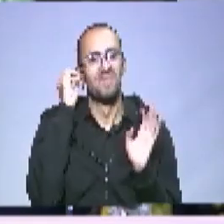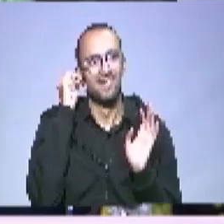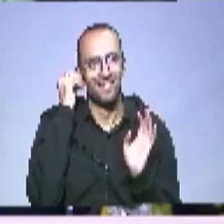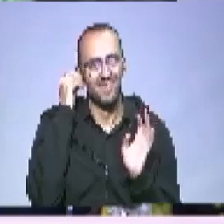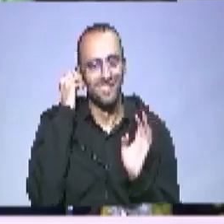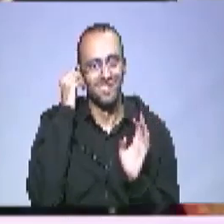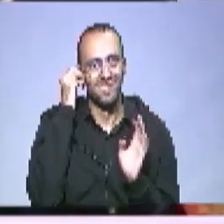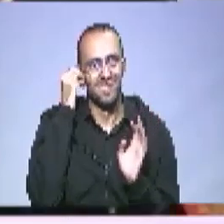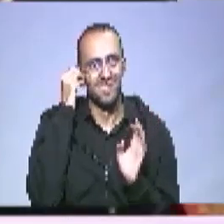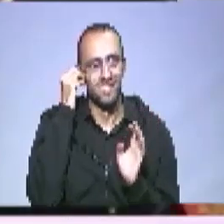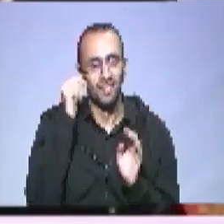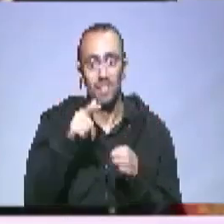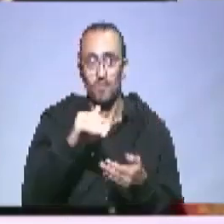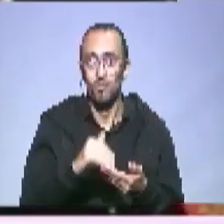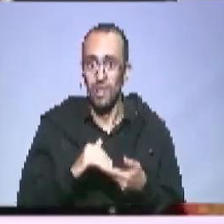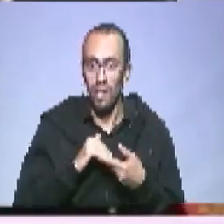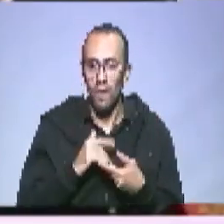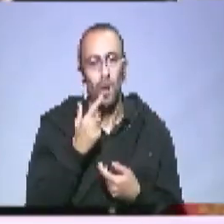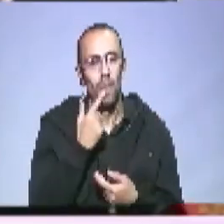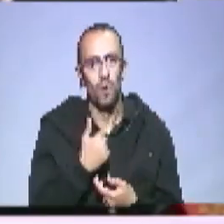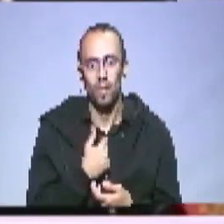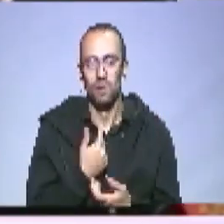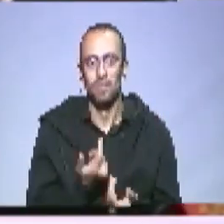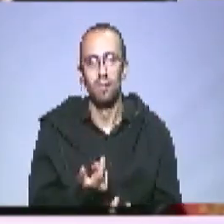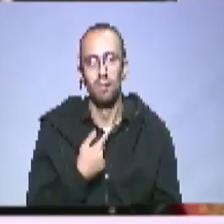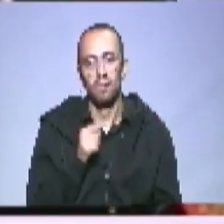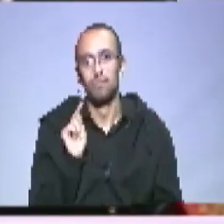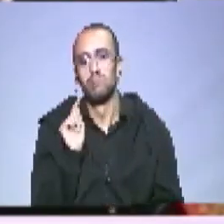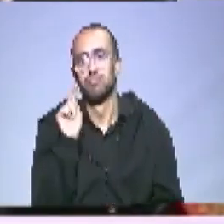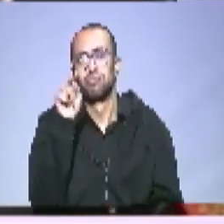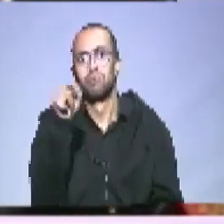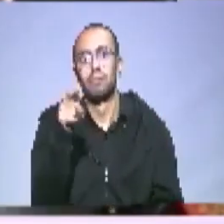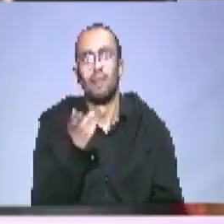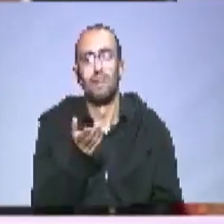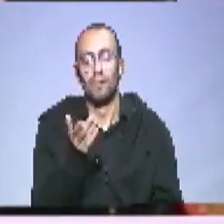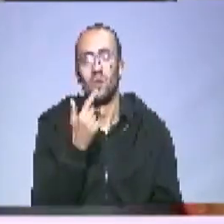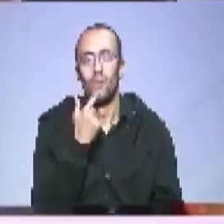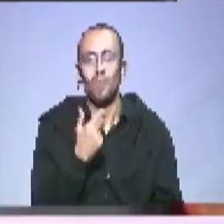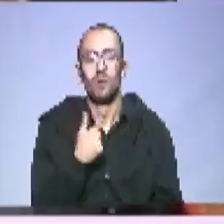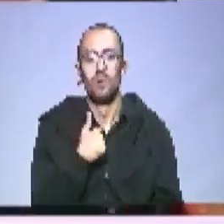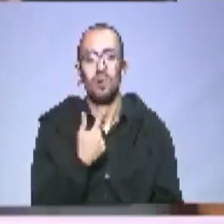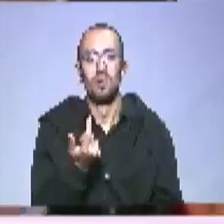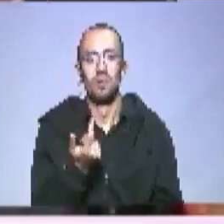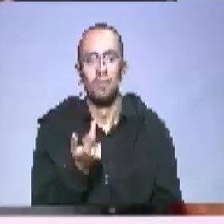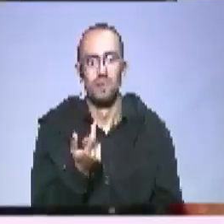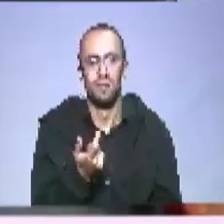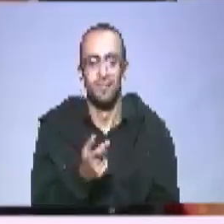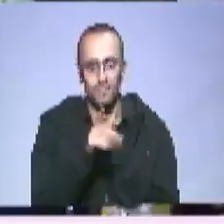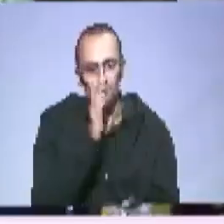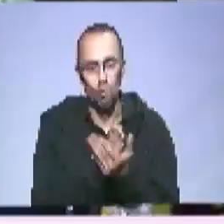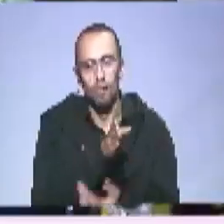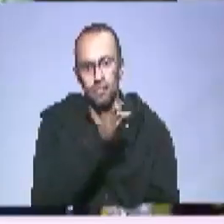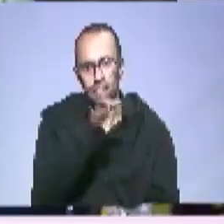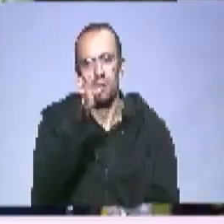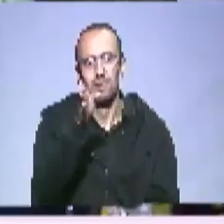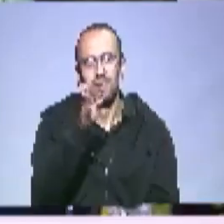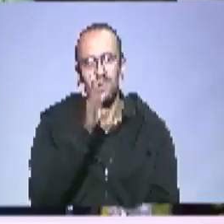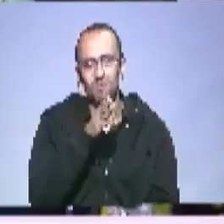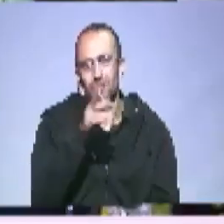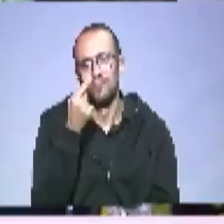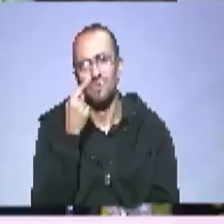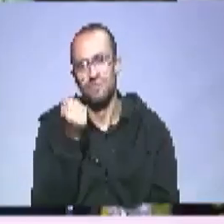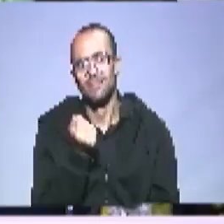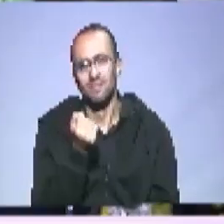السبب. يعني دلوقتي انت بتساعديني ولا انت بتعملي تديني تعليمات؟ وانا عايز افهم بقى. انا مشوار كده لغايه الفرن، بس شوف ظروفها ايه،